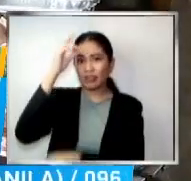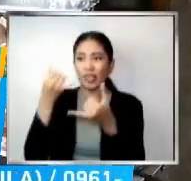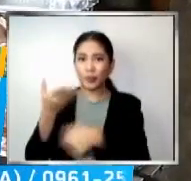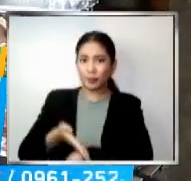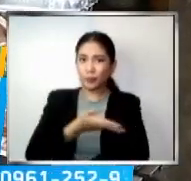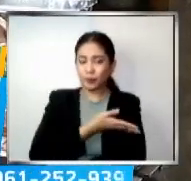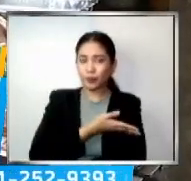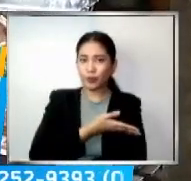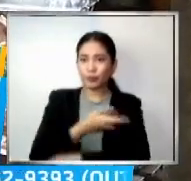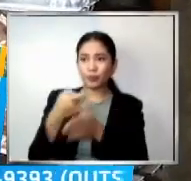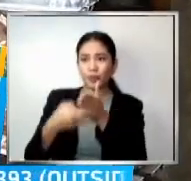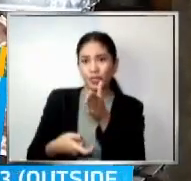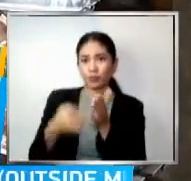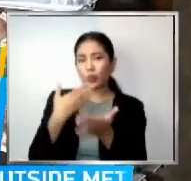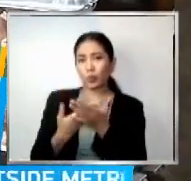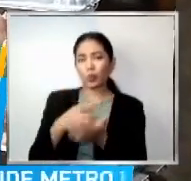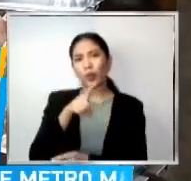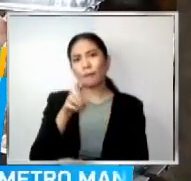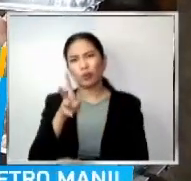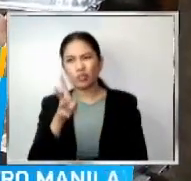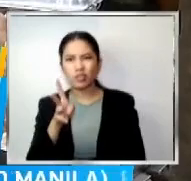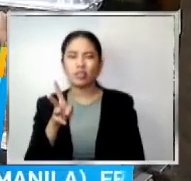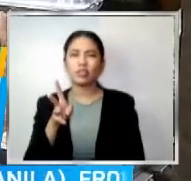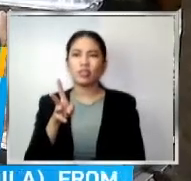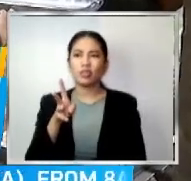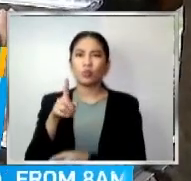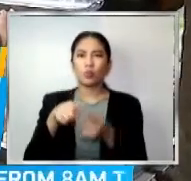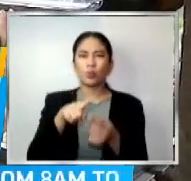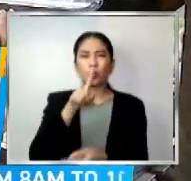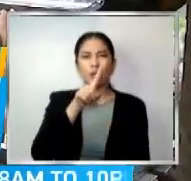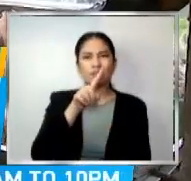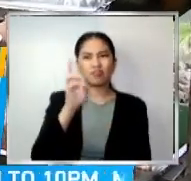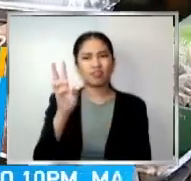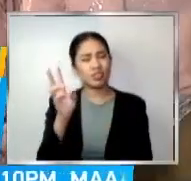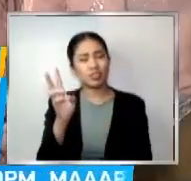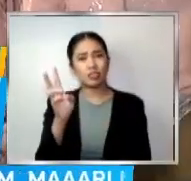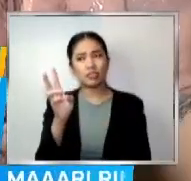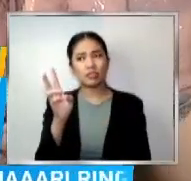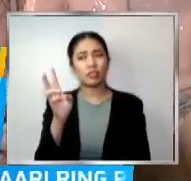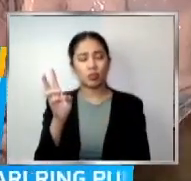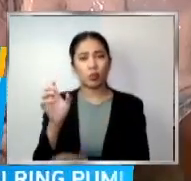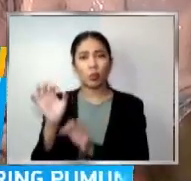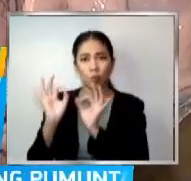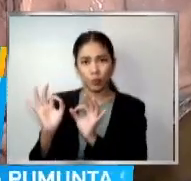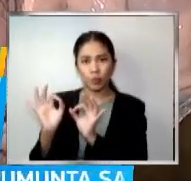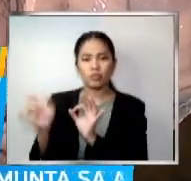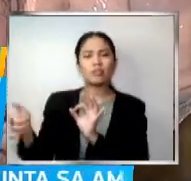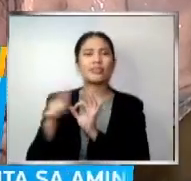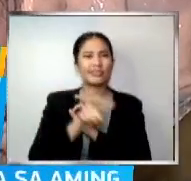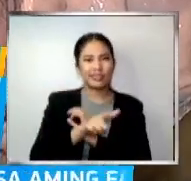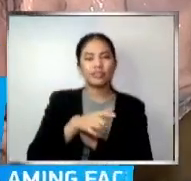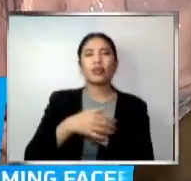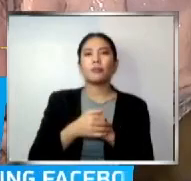140, 150 a kilo. Mababa pa siya sa 160. Ito talagang karnelya yan po. At itong kasi